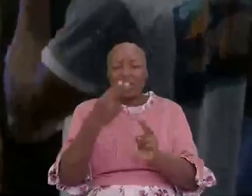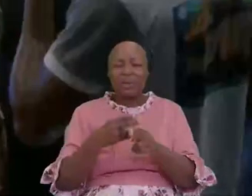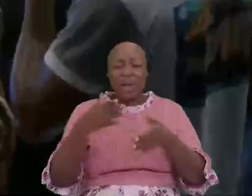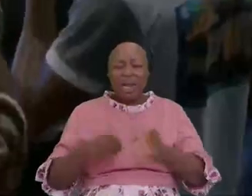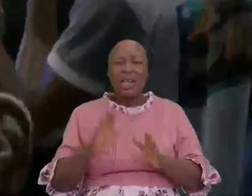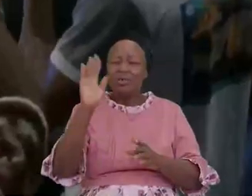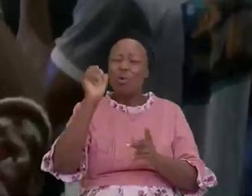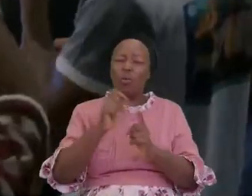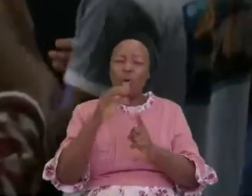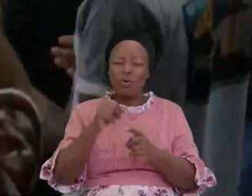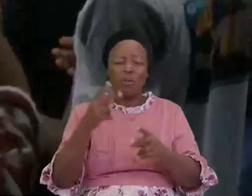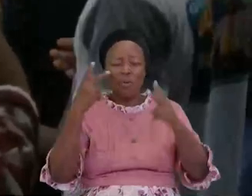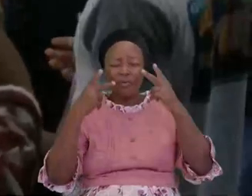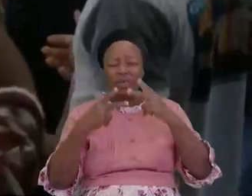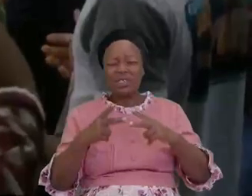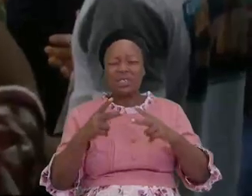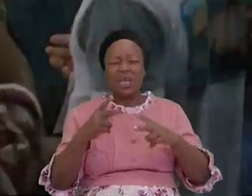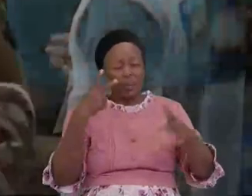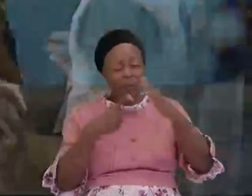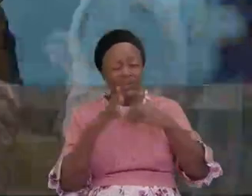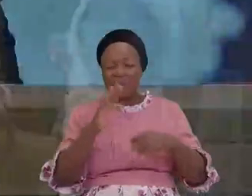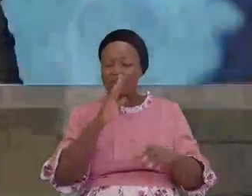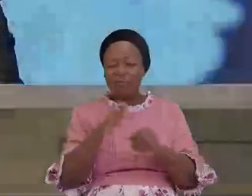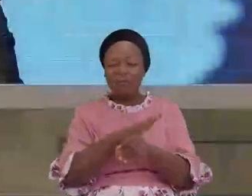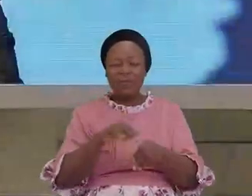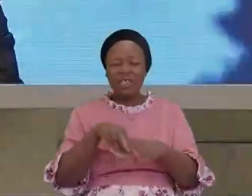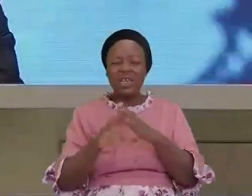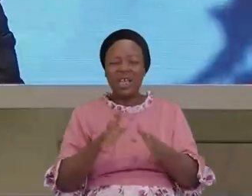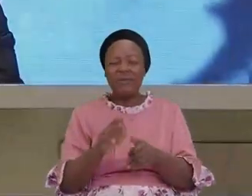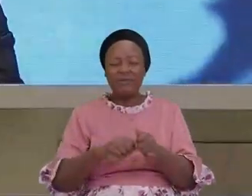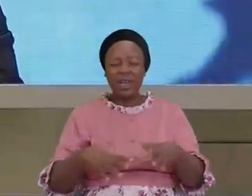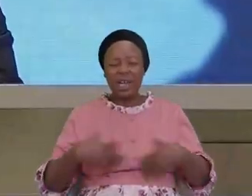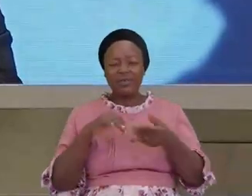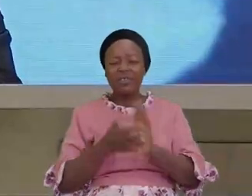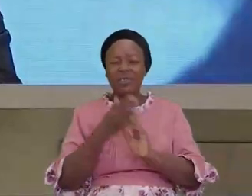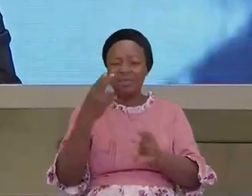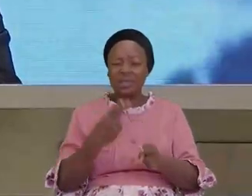Que ta parole de prophétie soit accomplie dans chaque vie.